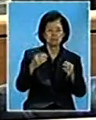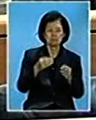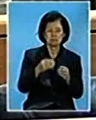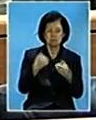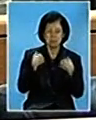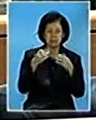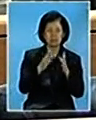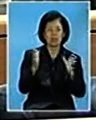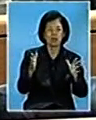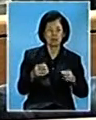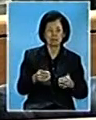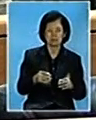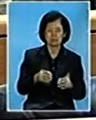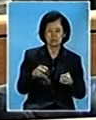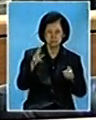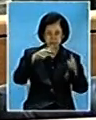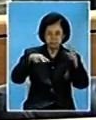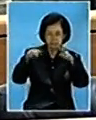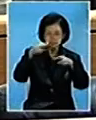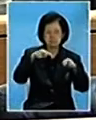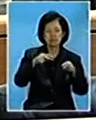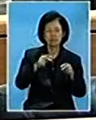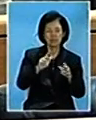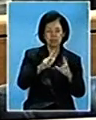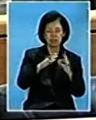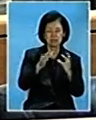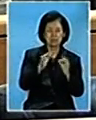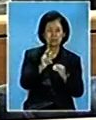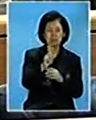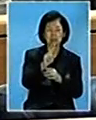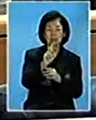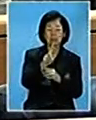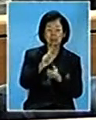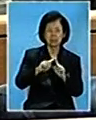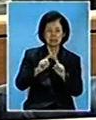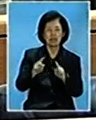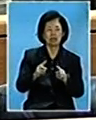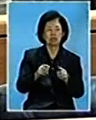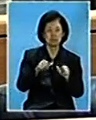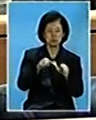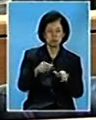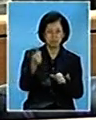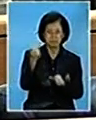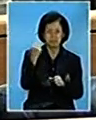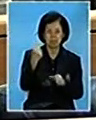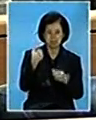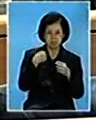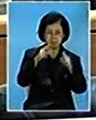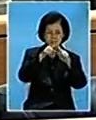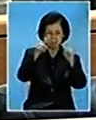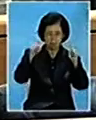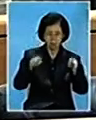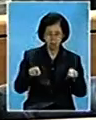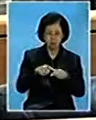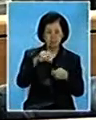ครับแล้วก็การที่จะพิจารณาคดีใดๆเนี่ยที่อยู่ในอำนาจของศาลรัฐธรรมนูญนั้นผมคิดว่ามันมีกรอบอยู่ใน